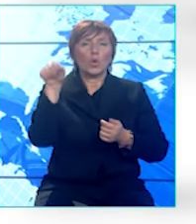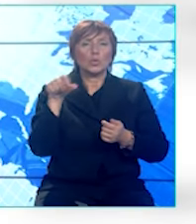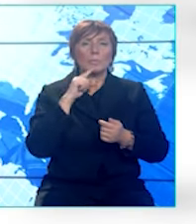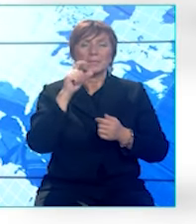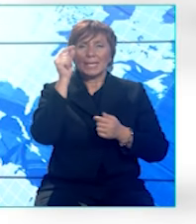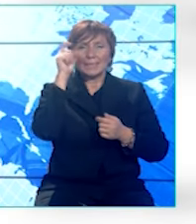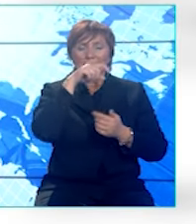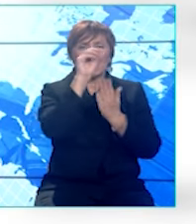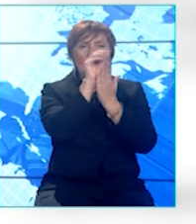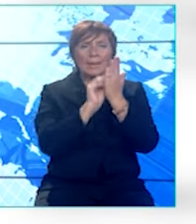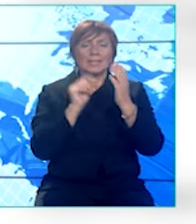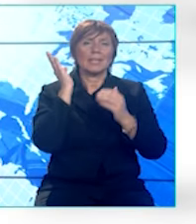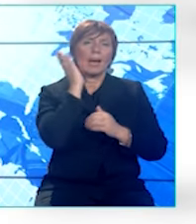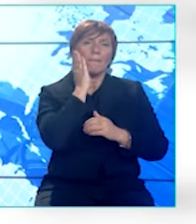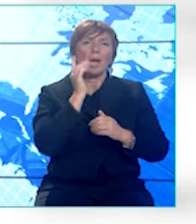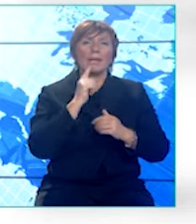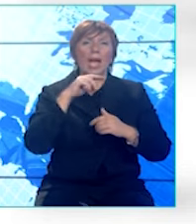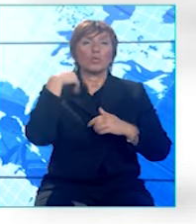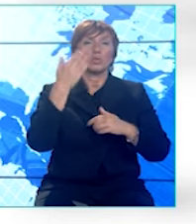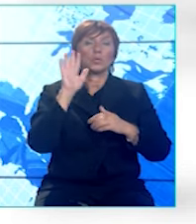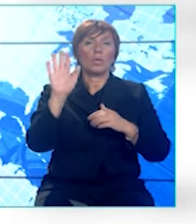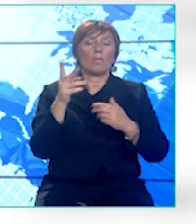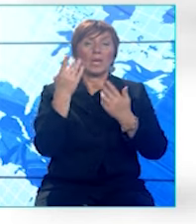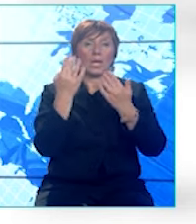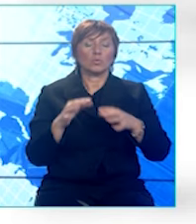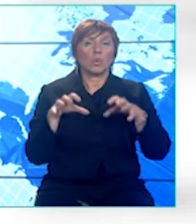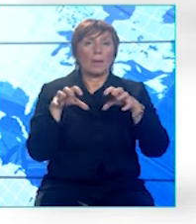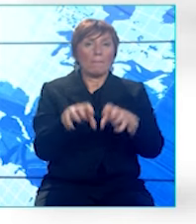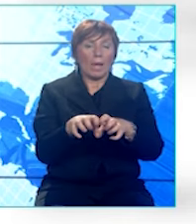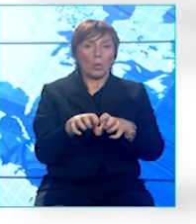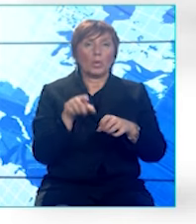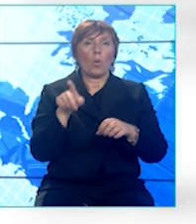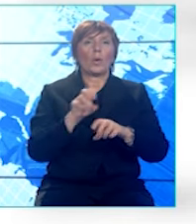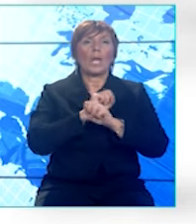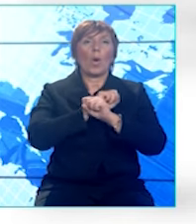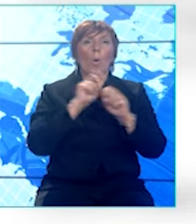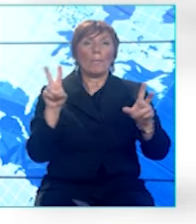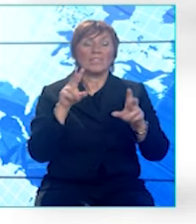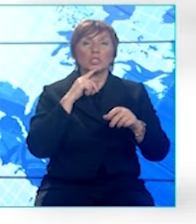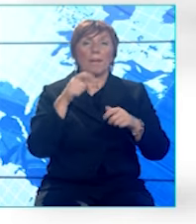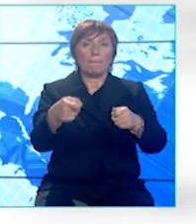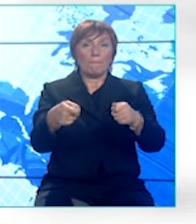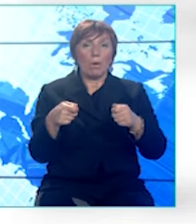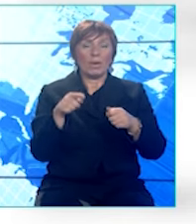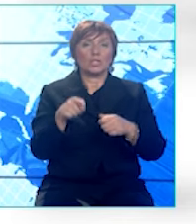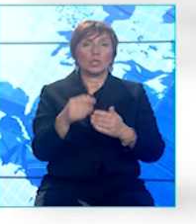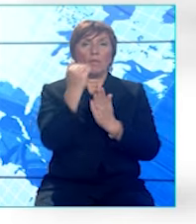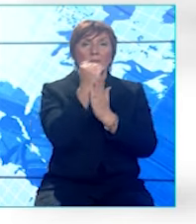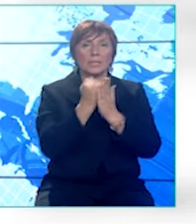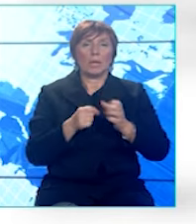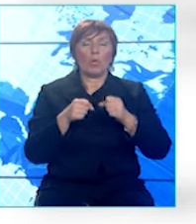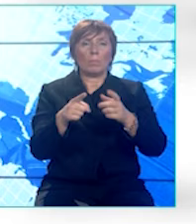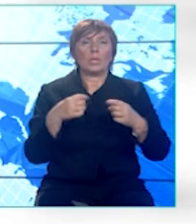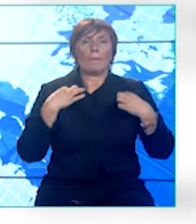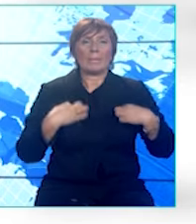crne liste SAD-a nakon što su im računi blokirani. Kožul je obavještenje da povlači ovaj zakon uputio